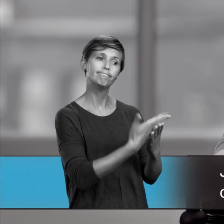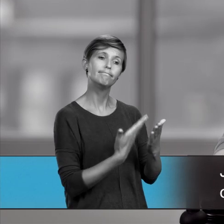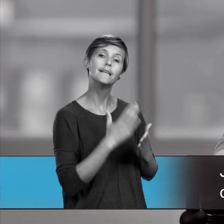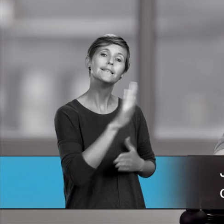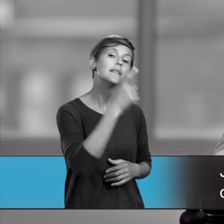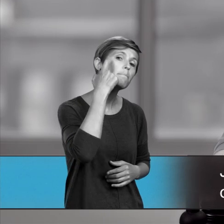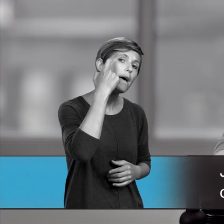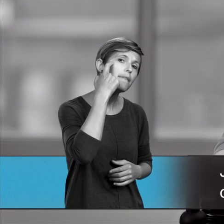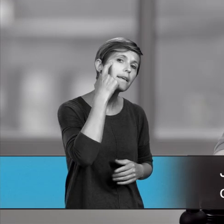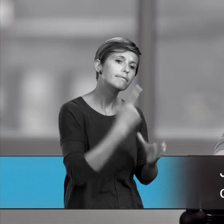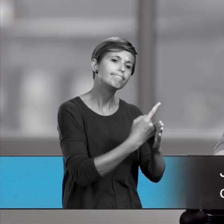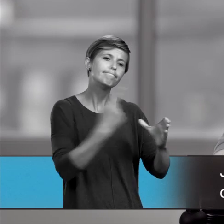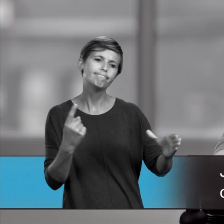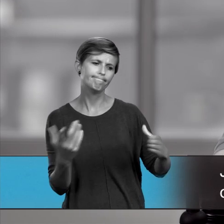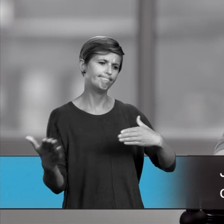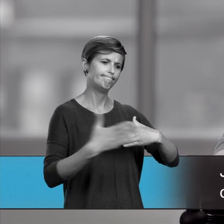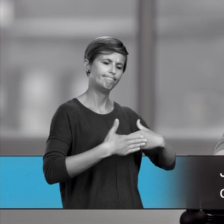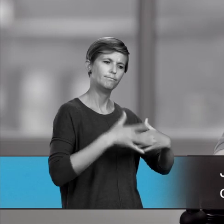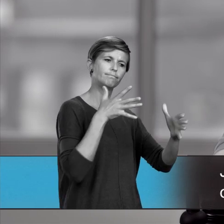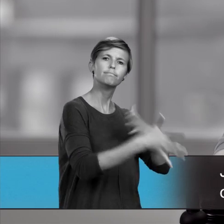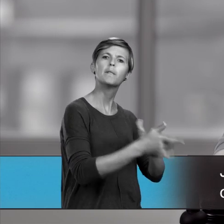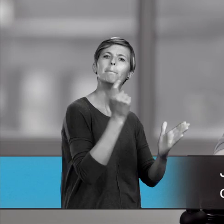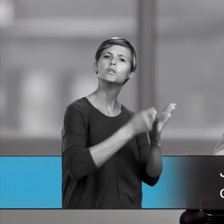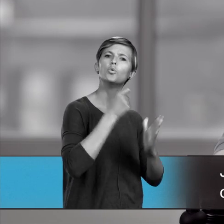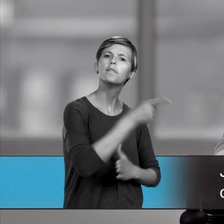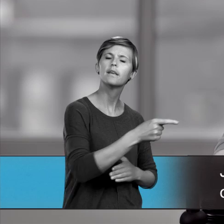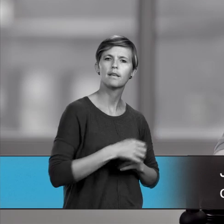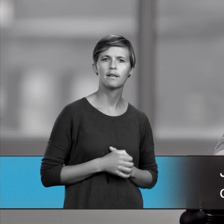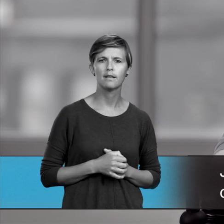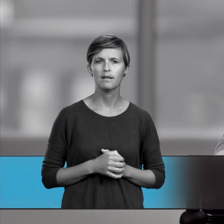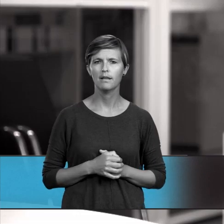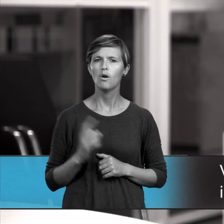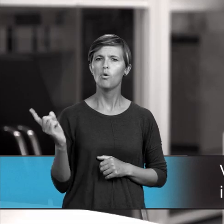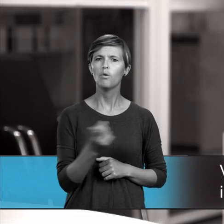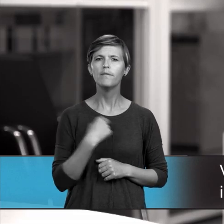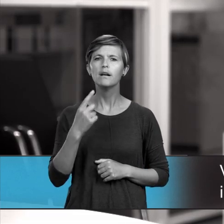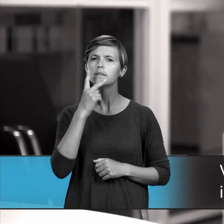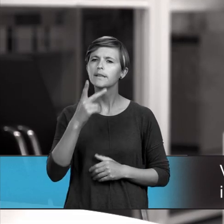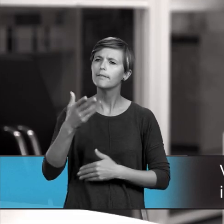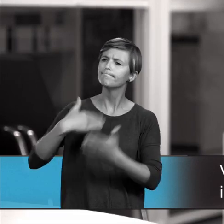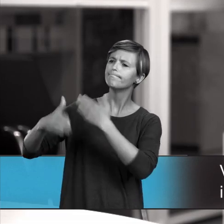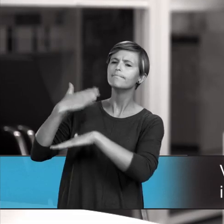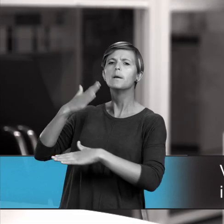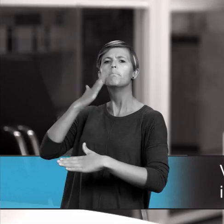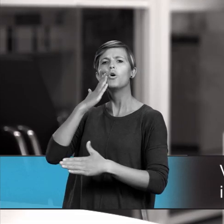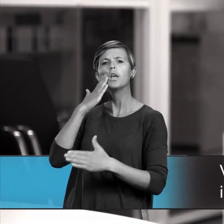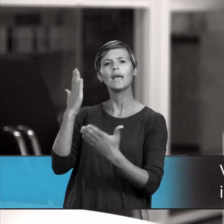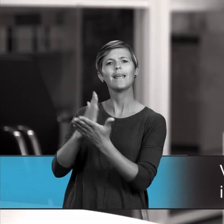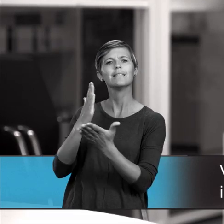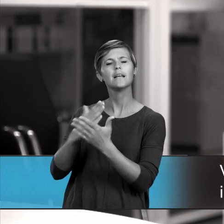si sin mening. Og så lukker vi døra, og så tar vi en beslutning. Vi kan se tilbake